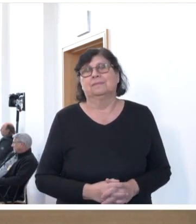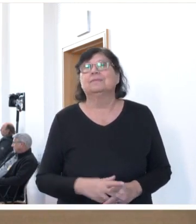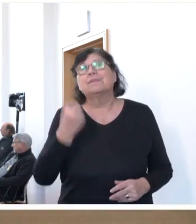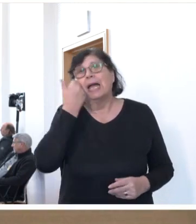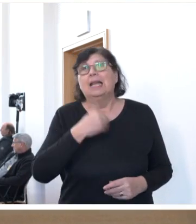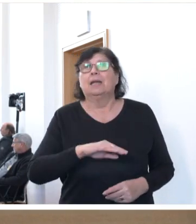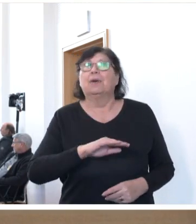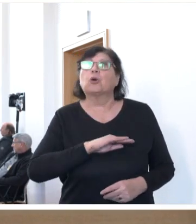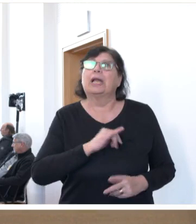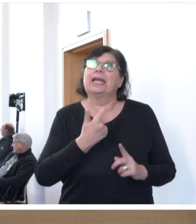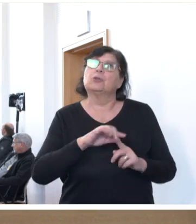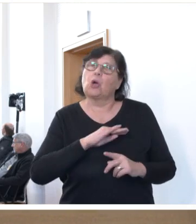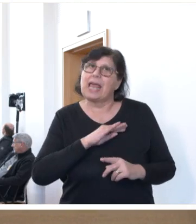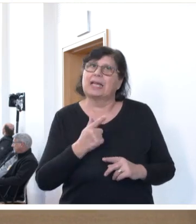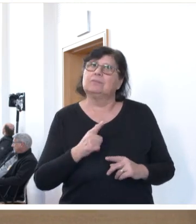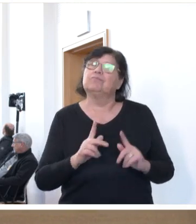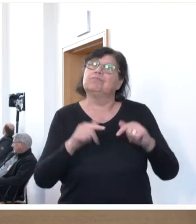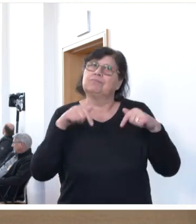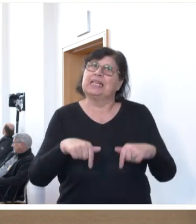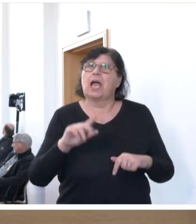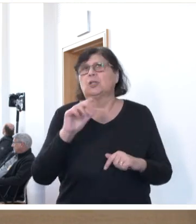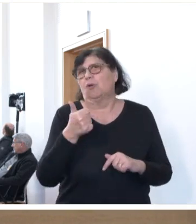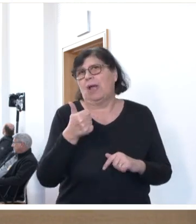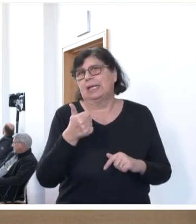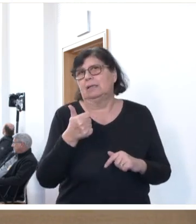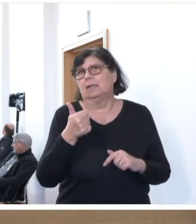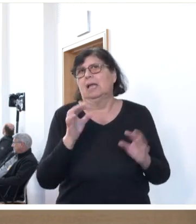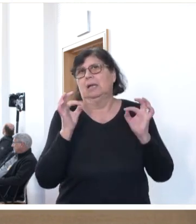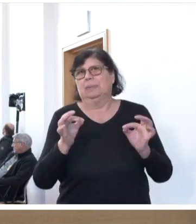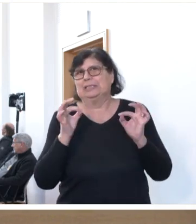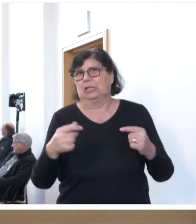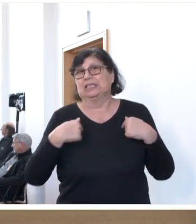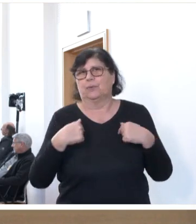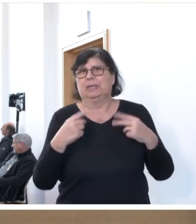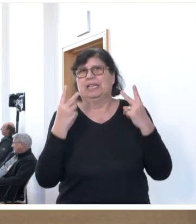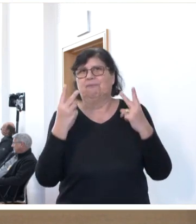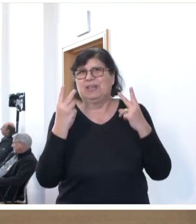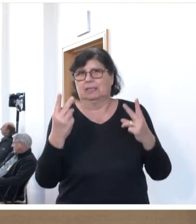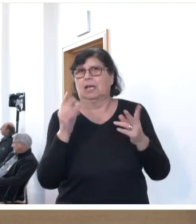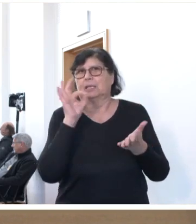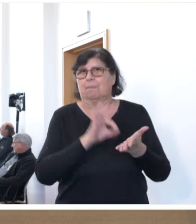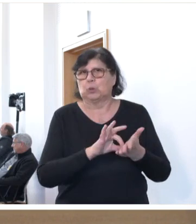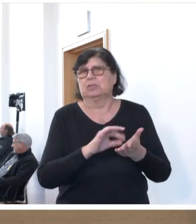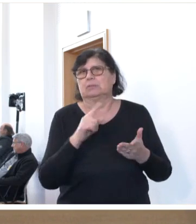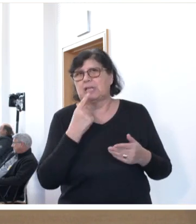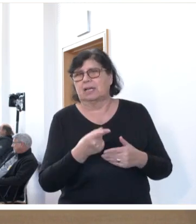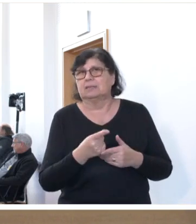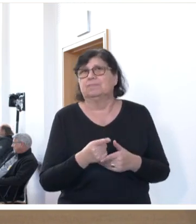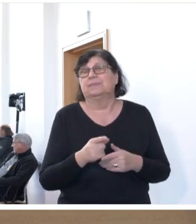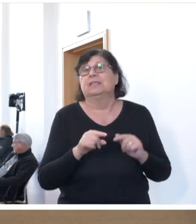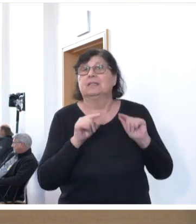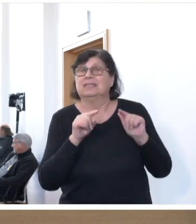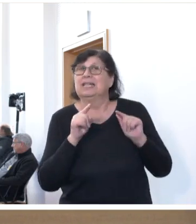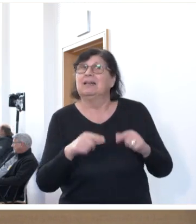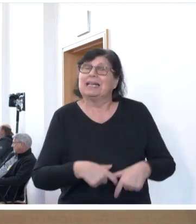Liebe Kolleginnen und Kollegen, lassen Sie mich an dieser Stelle noch auf einen besonders für mich wichtigen Aspekt eingehen, nämlich, dass